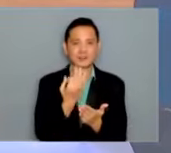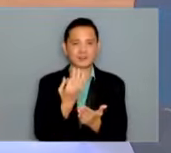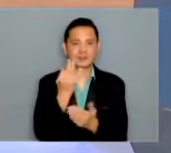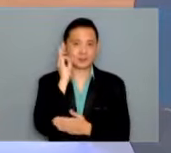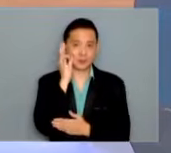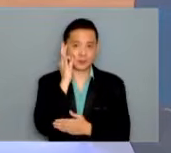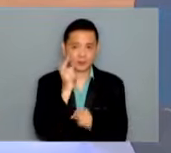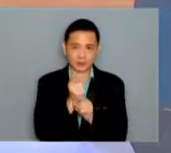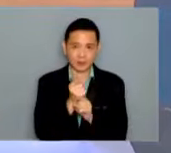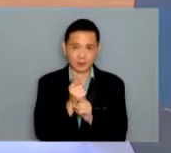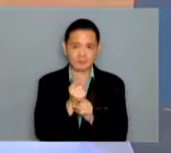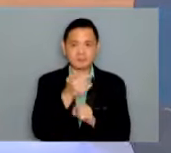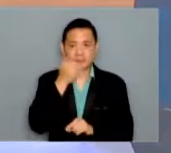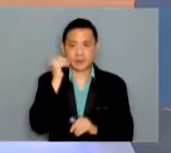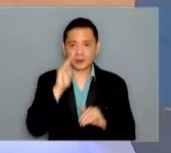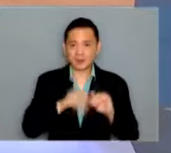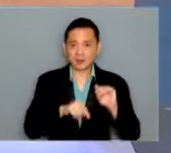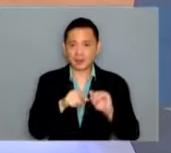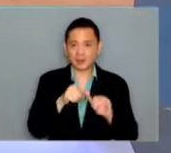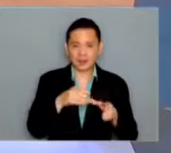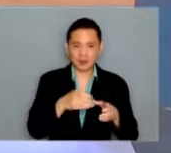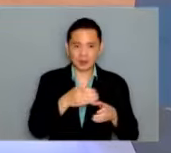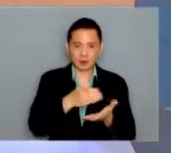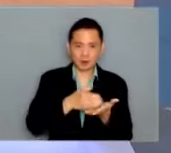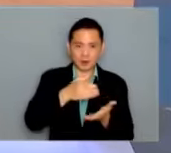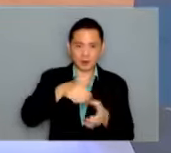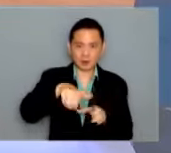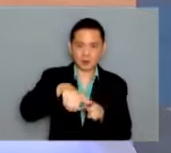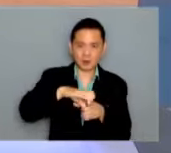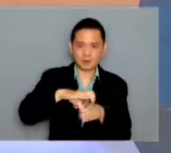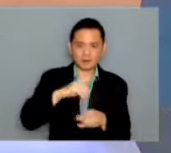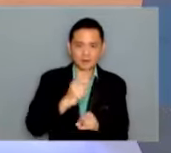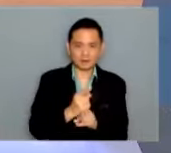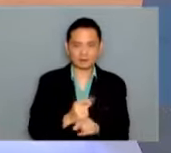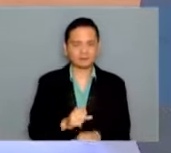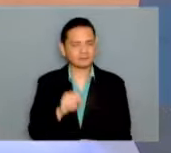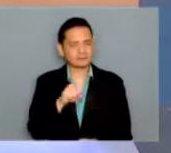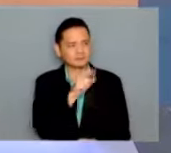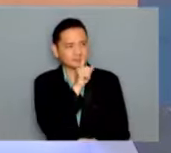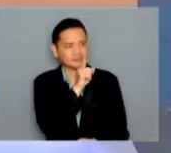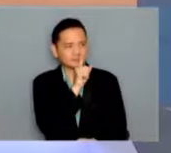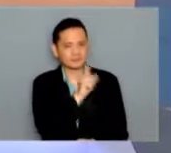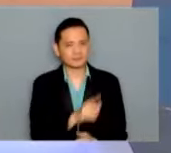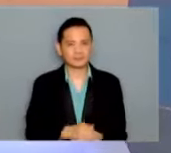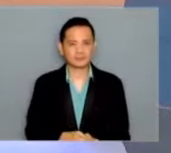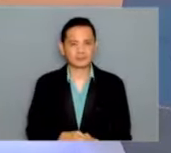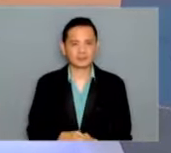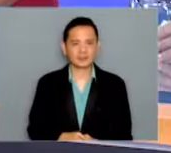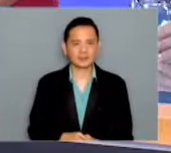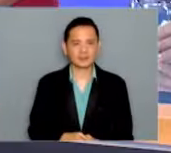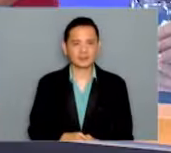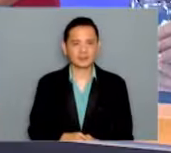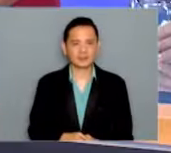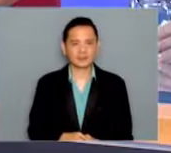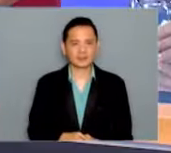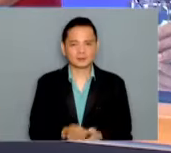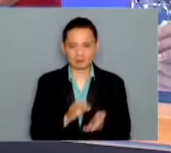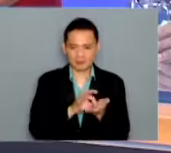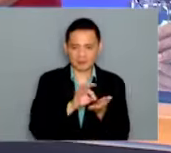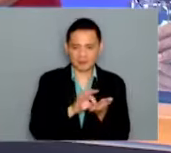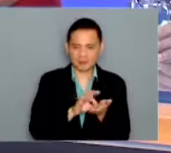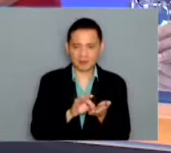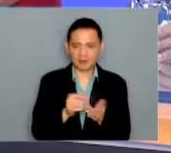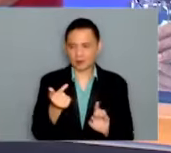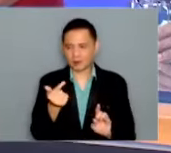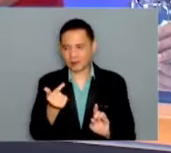yun kesa dun sa nakalata kung sa kaya, no? Yes, Doc Dex, parang maintindihan ng mga kapatid natin yung 10-20 grams ng sugar sa prutas.